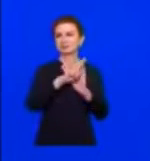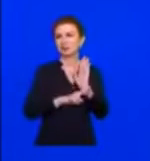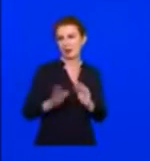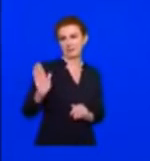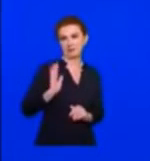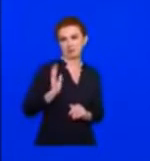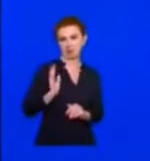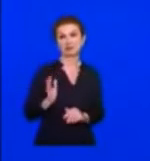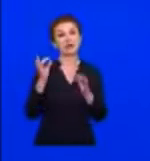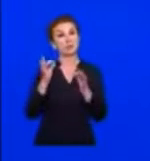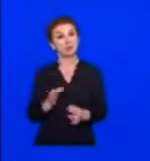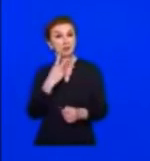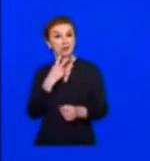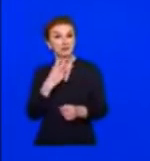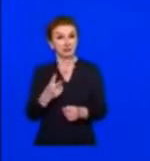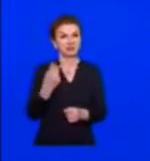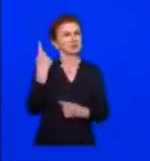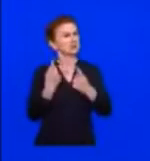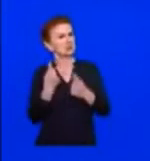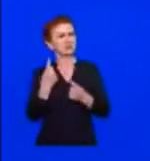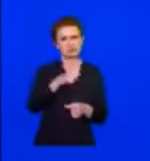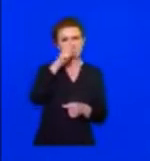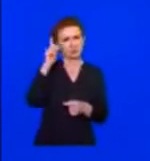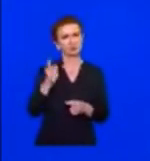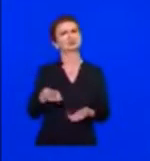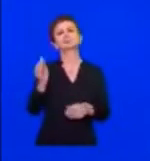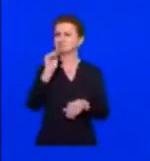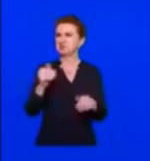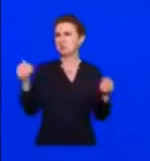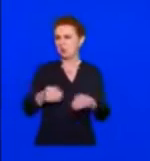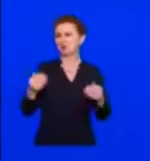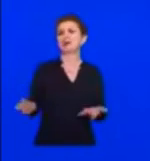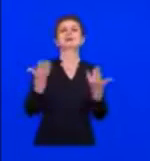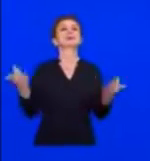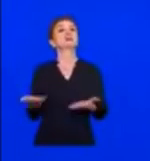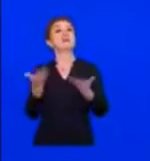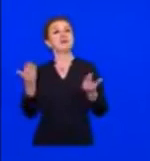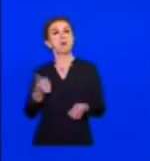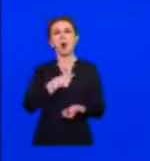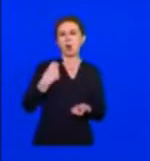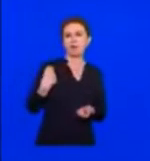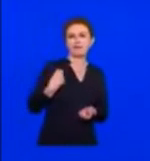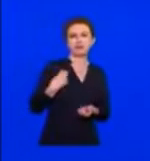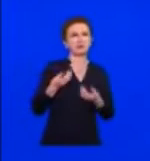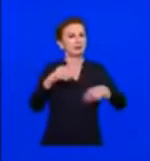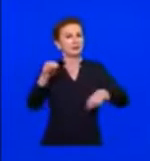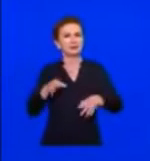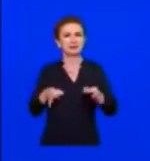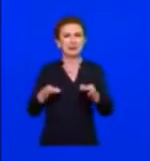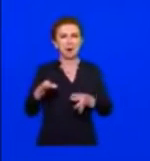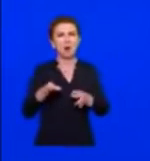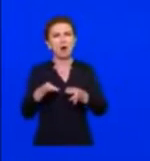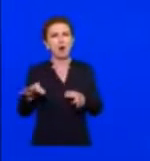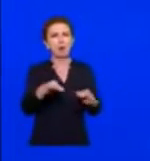że niektórzy pozwalają sobie na trochę więcej swobody. Ja sam widzę po Warszawie, że jest większy ruch, więcej samochodów,